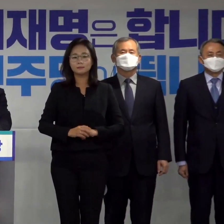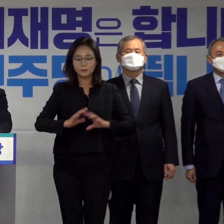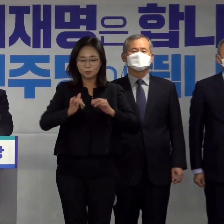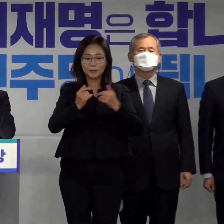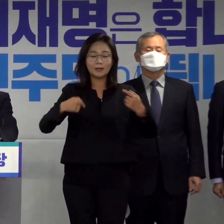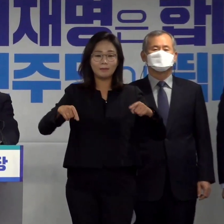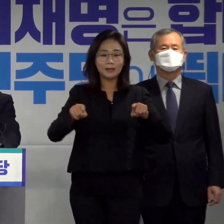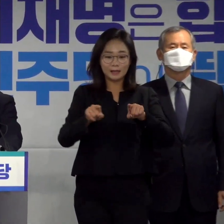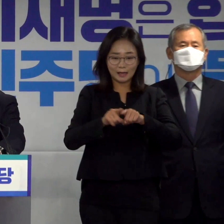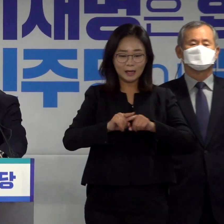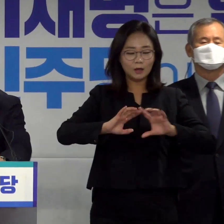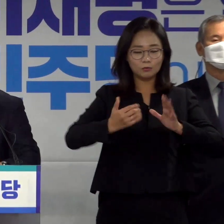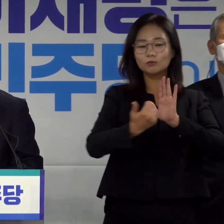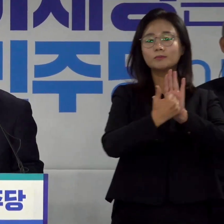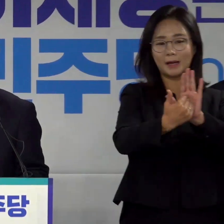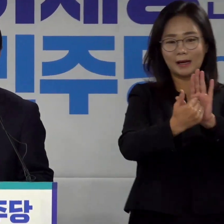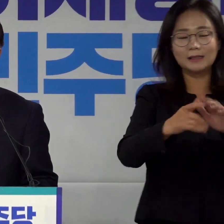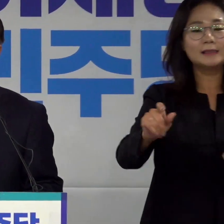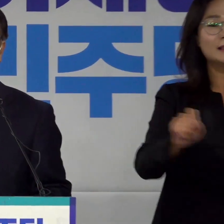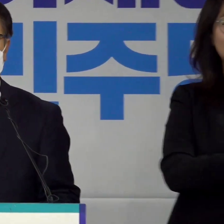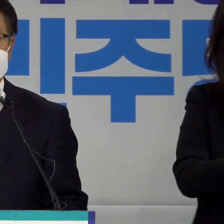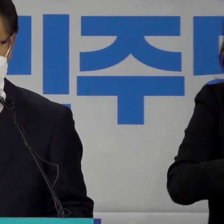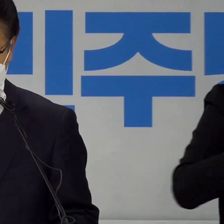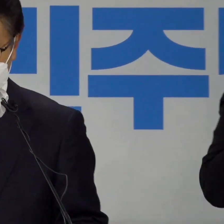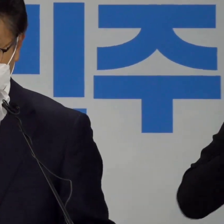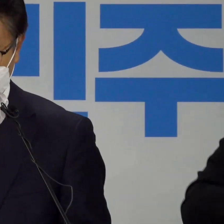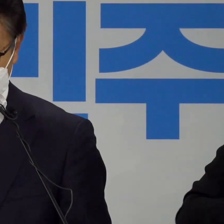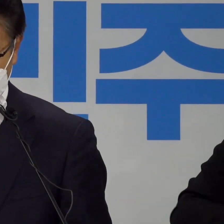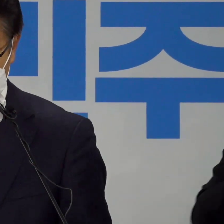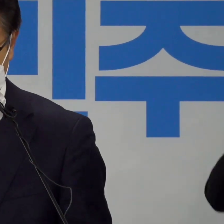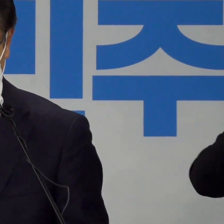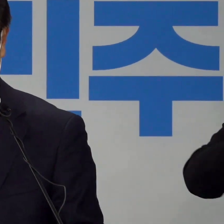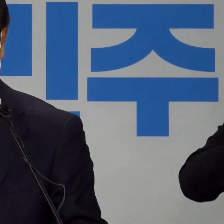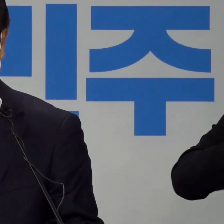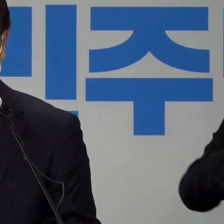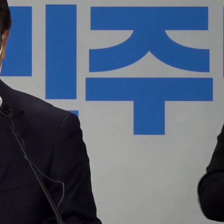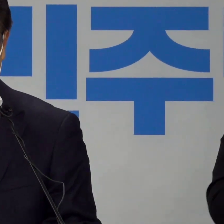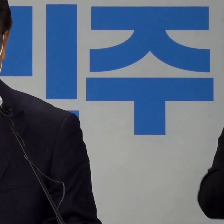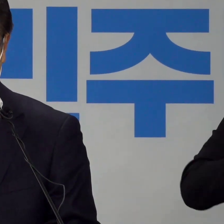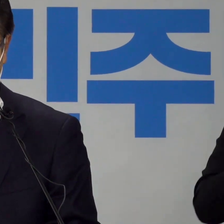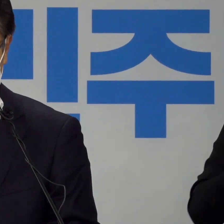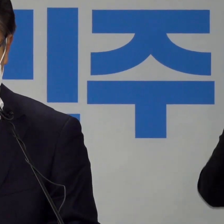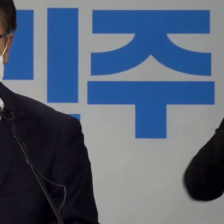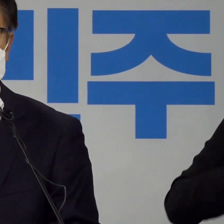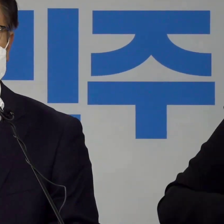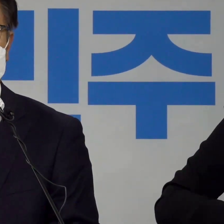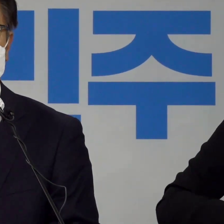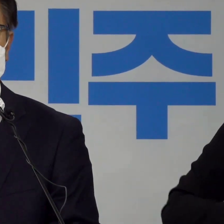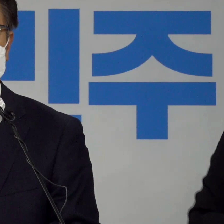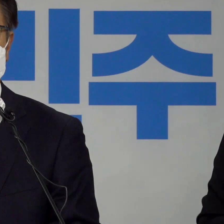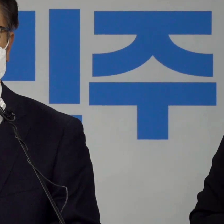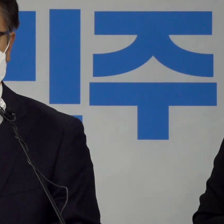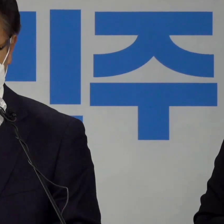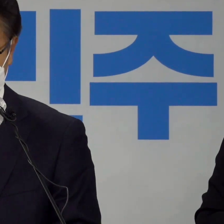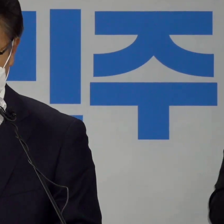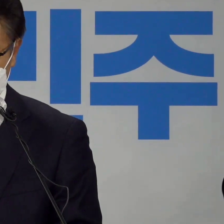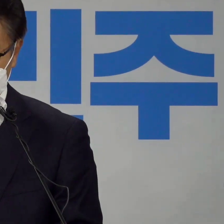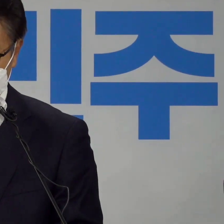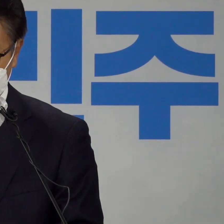국민과 함께하는 국방, 특별한 희생에 대한 특별한 보상, 민통선을